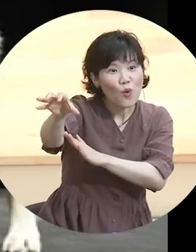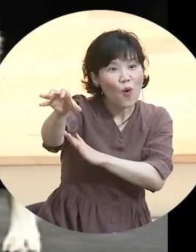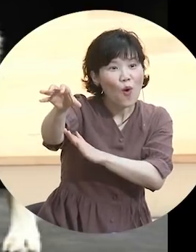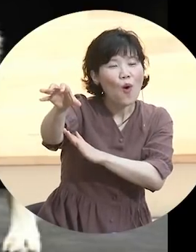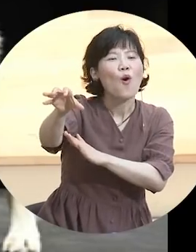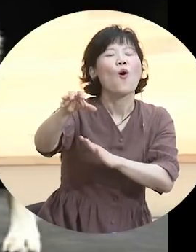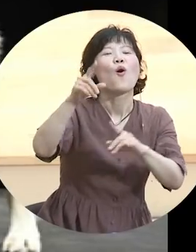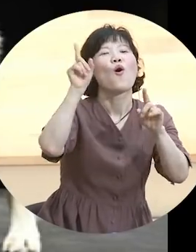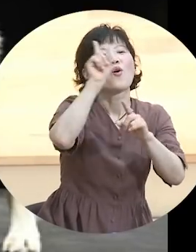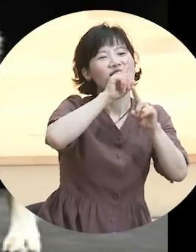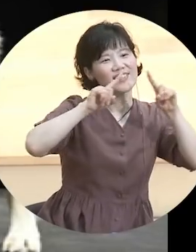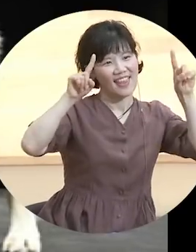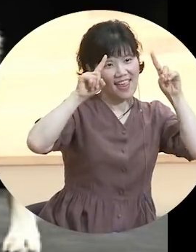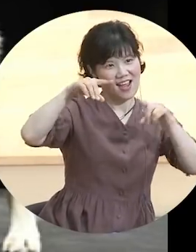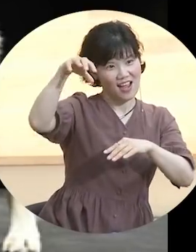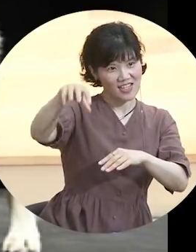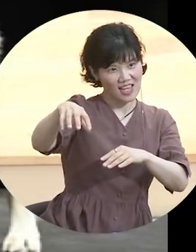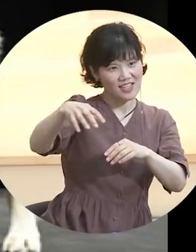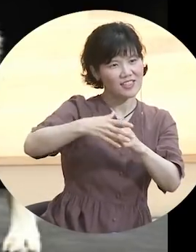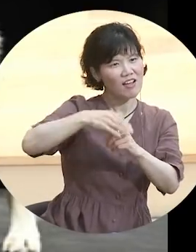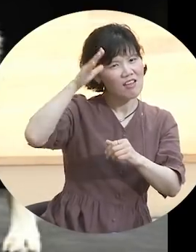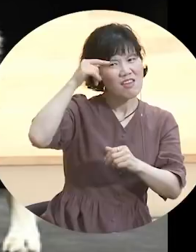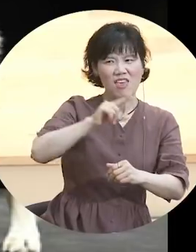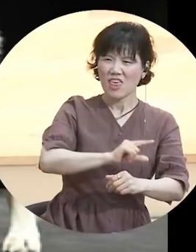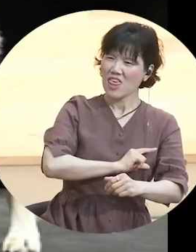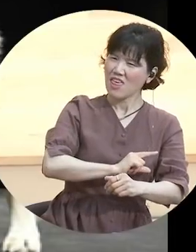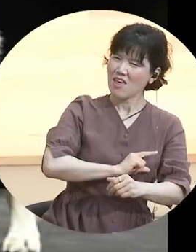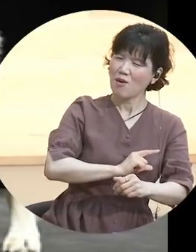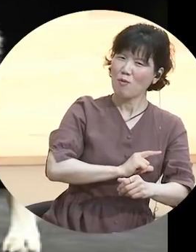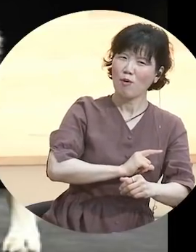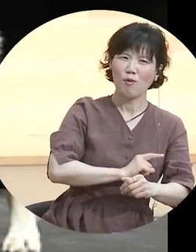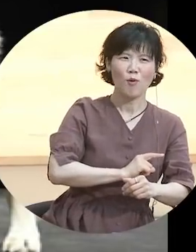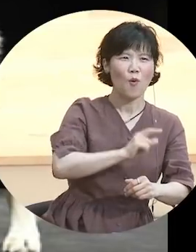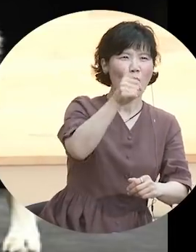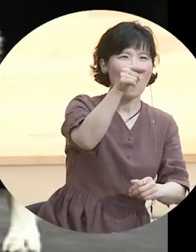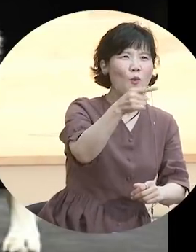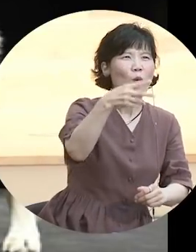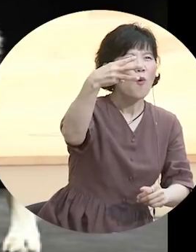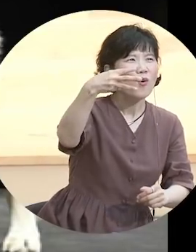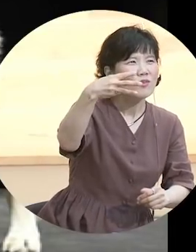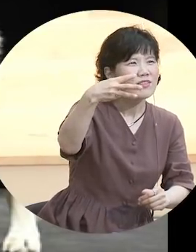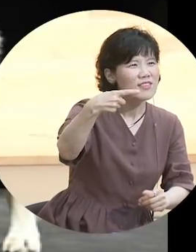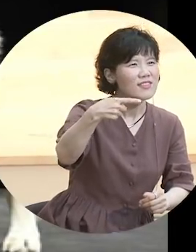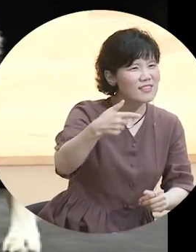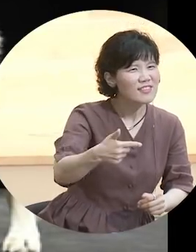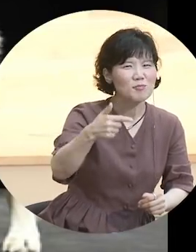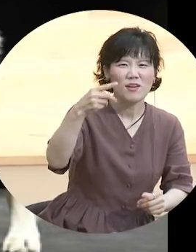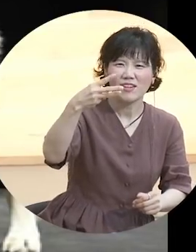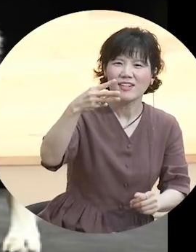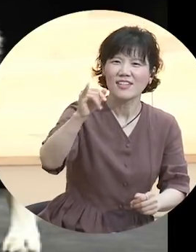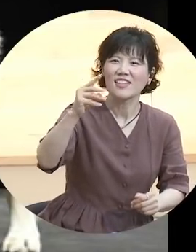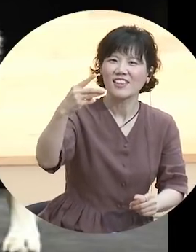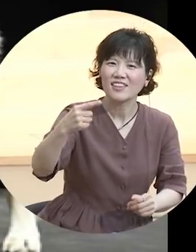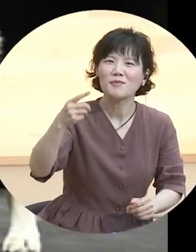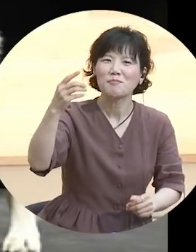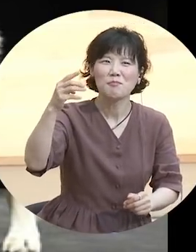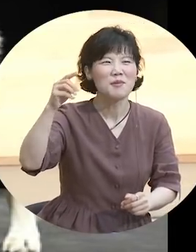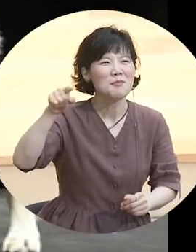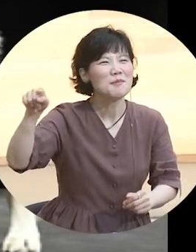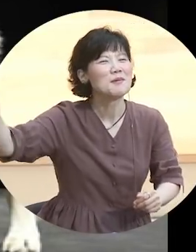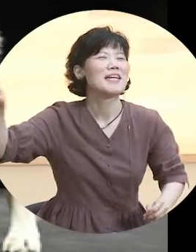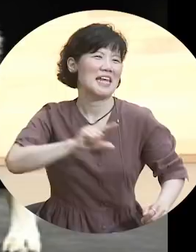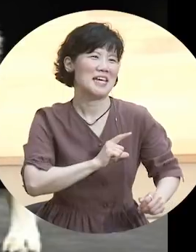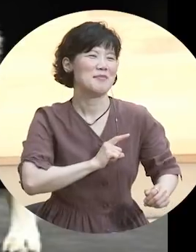저희 견 그 종류가 골든 리트리버 맞죠? 그죠? 그 리트리버의 장애인 인도견이